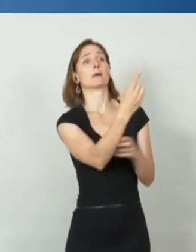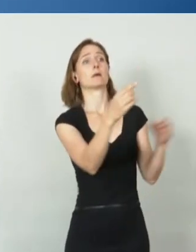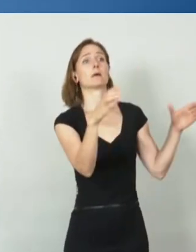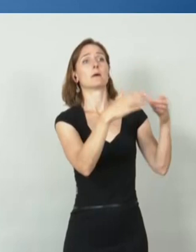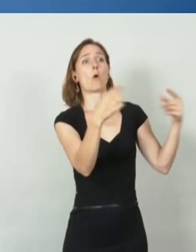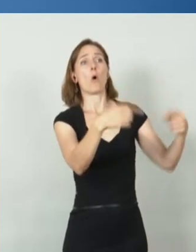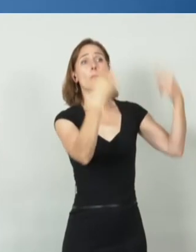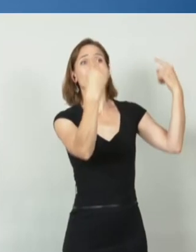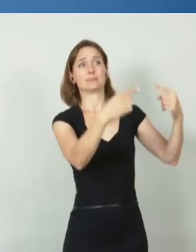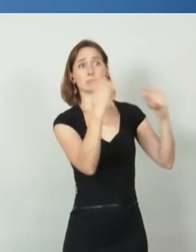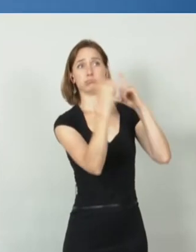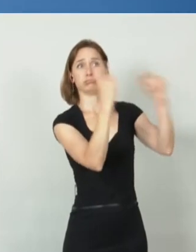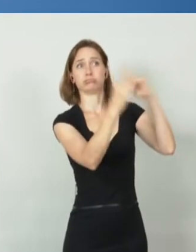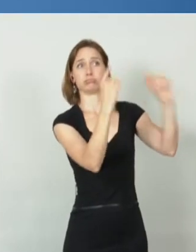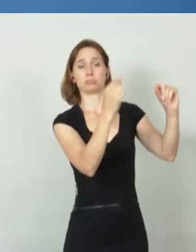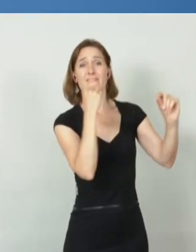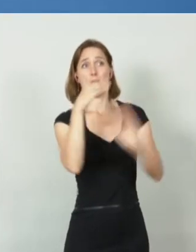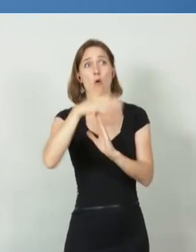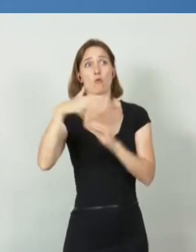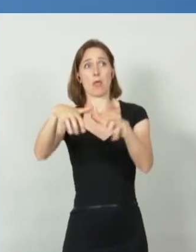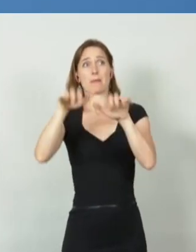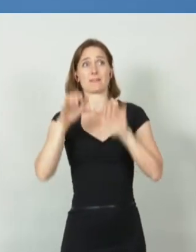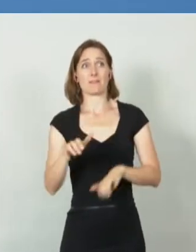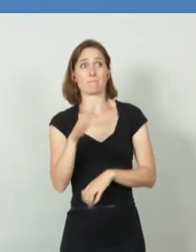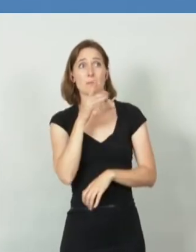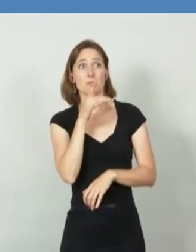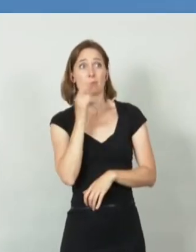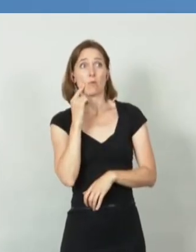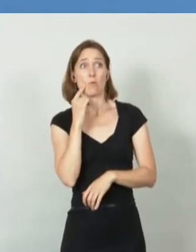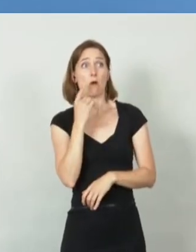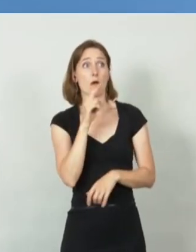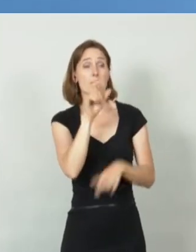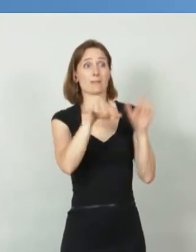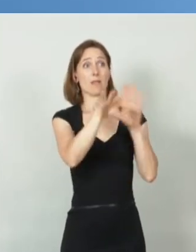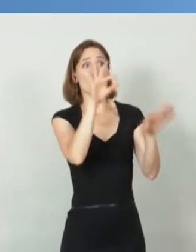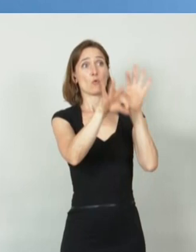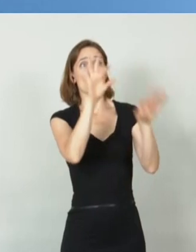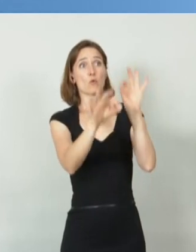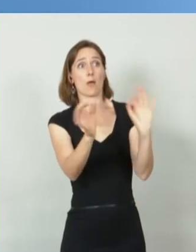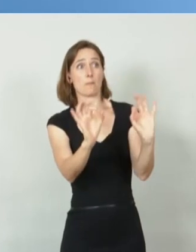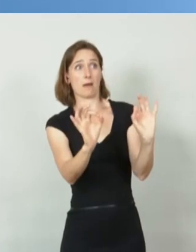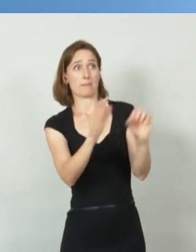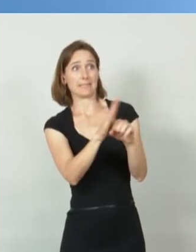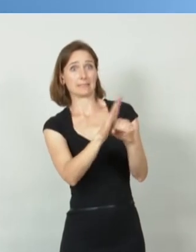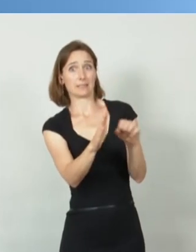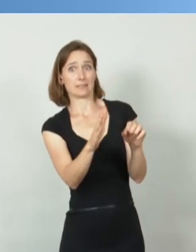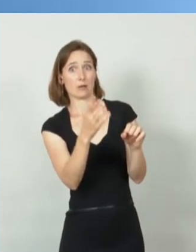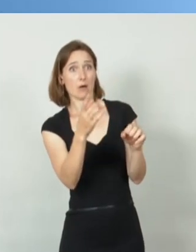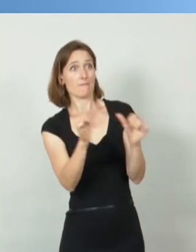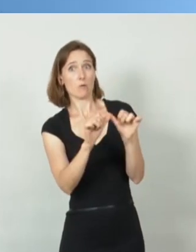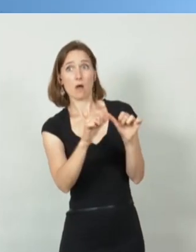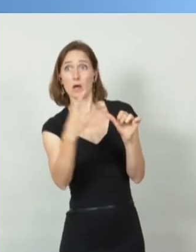pas voter votre contrat administratif parce que vous n'avez pas assez d'élus dans la salle donc qu'est-ce qu'on fait on s'en va